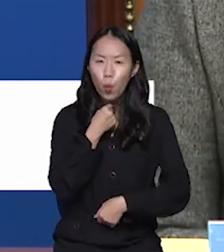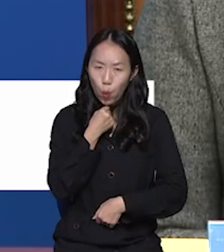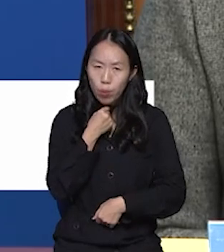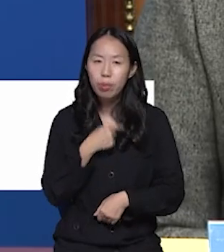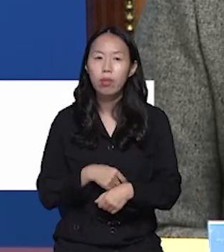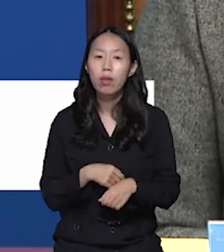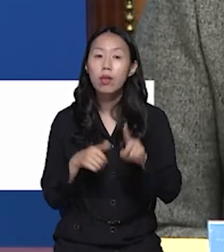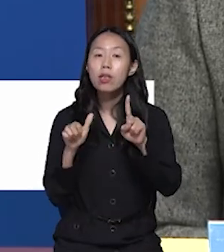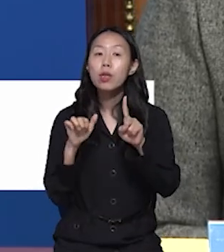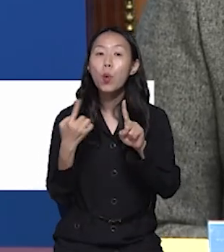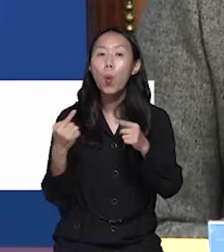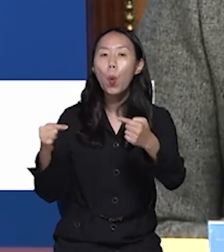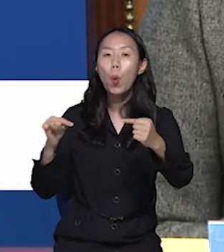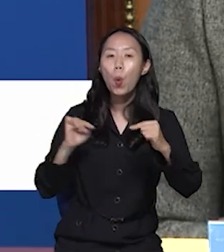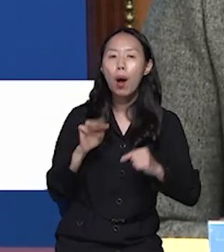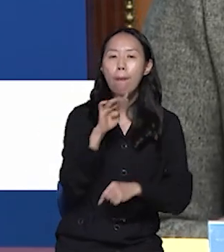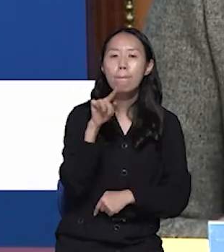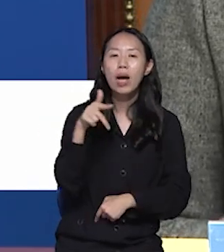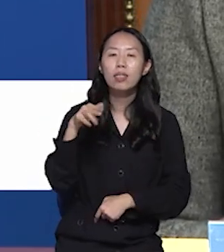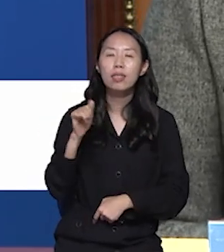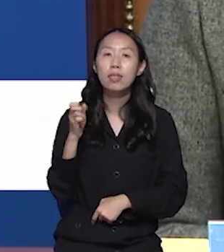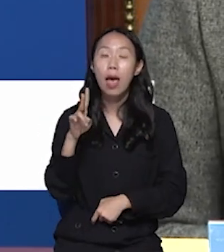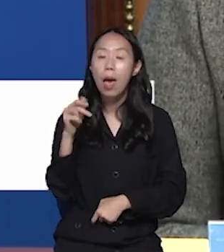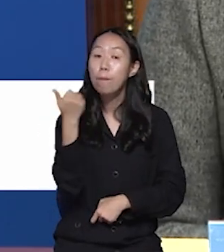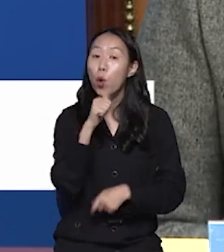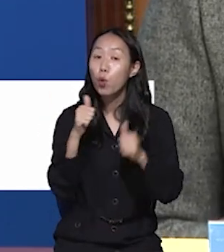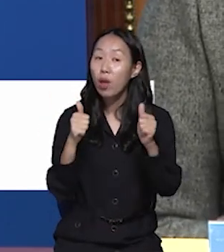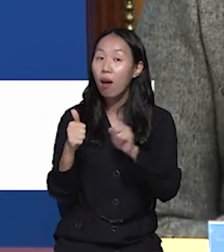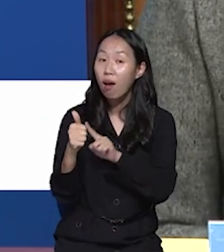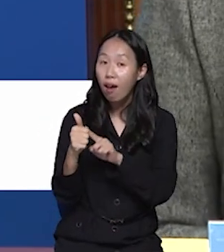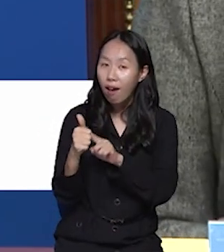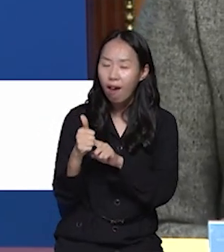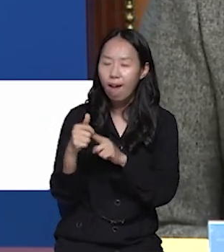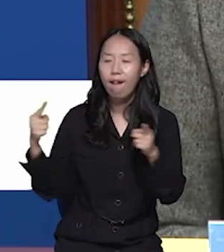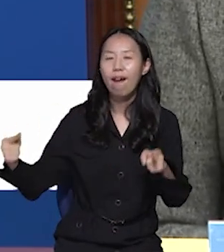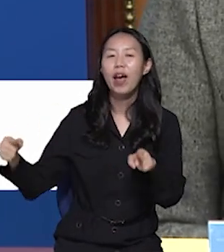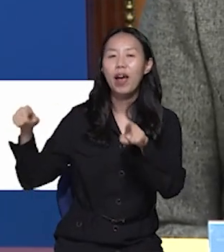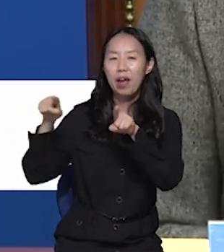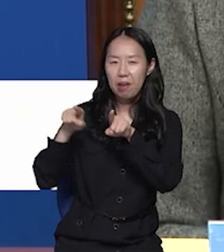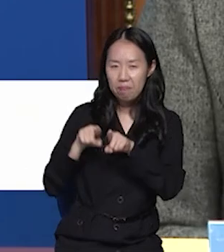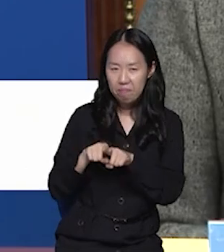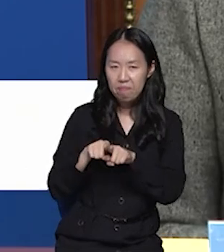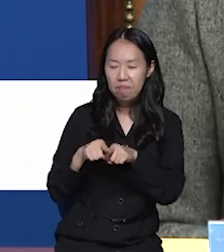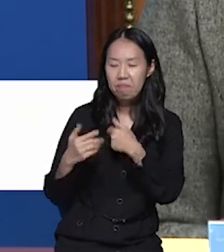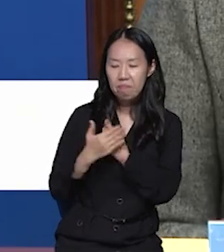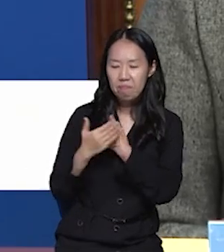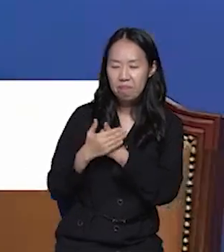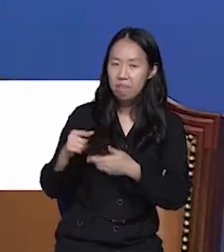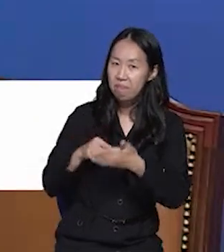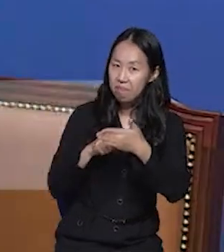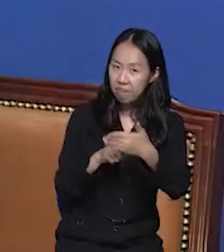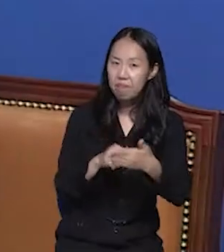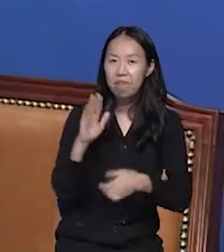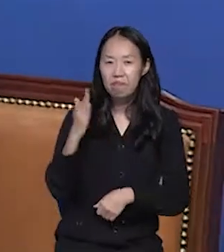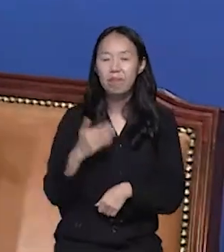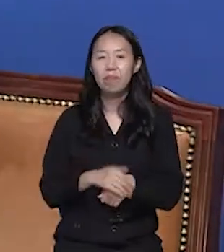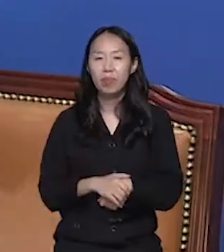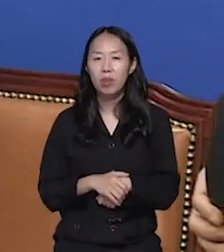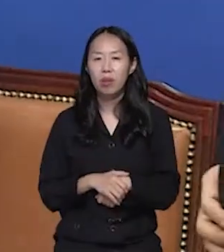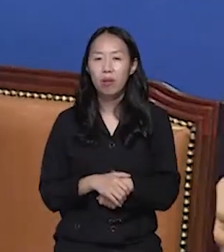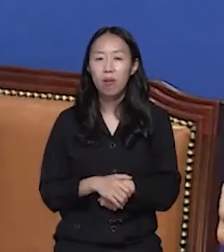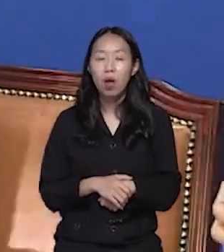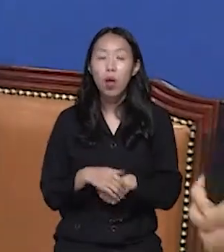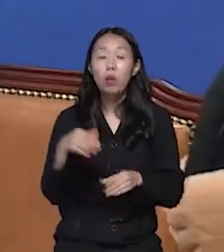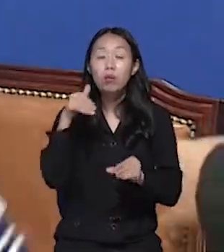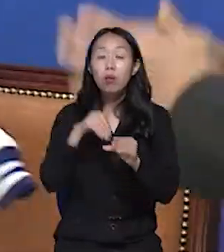1호 영입인재 박지혜 변호사가 그 길을 함께 걷게 될 것입니다 민주당이 총선을